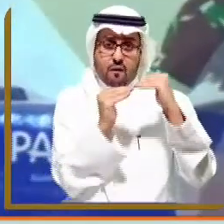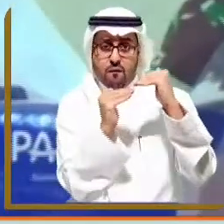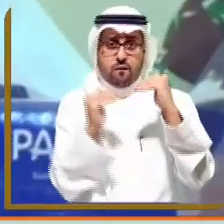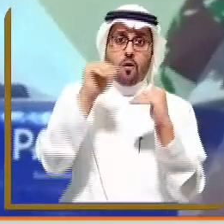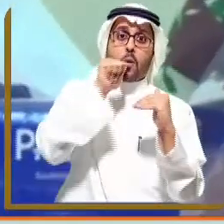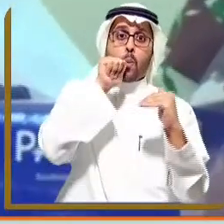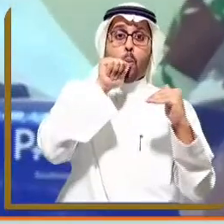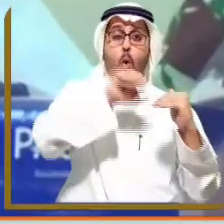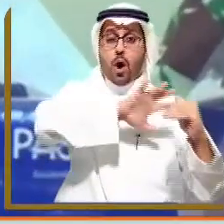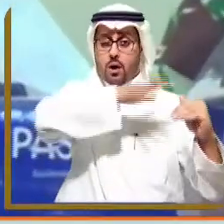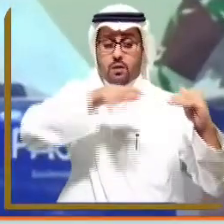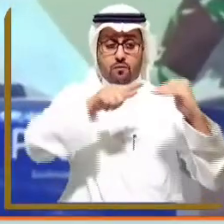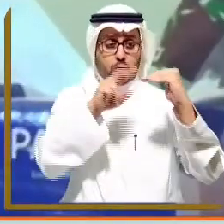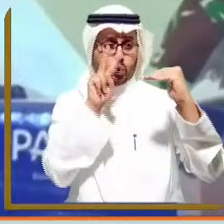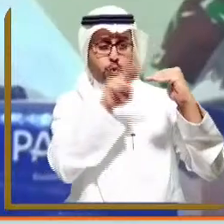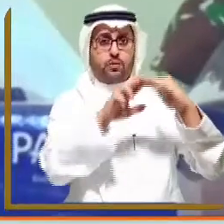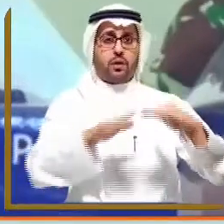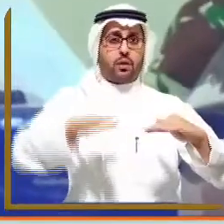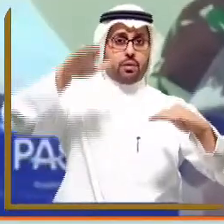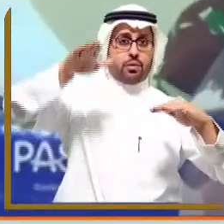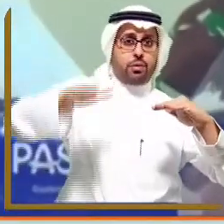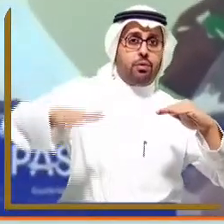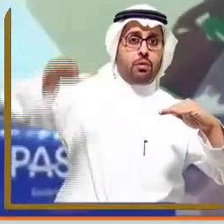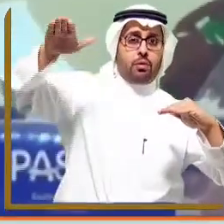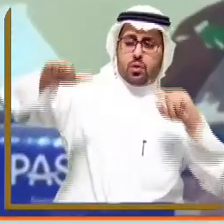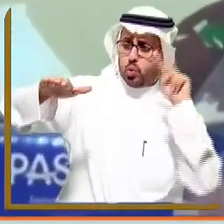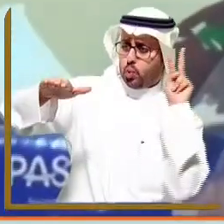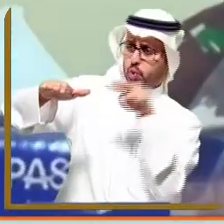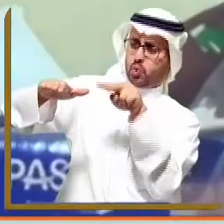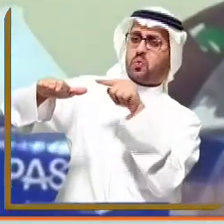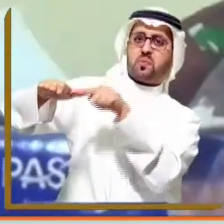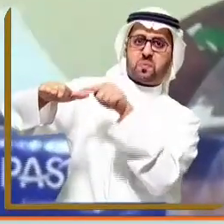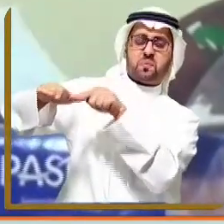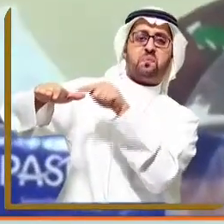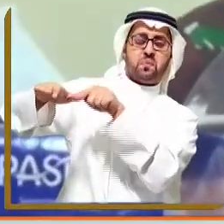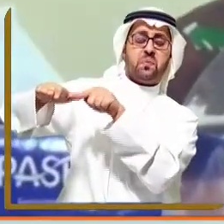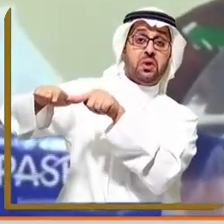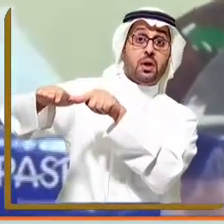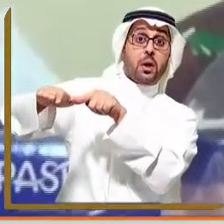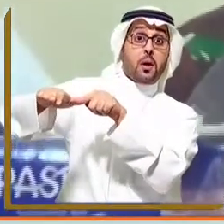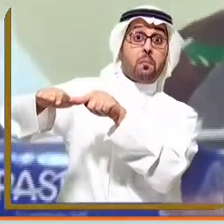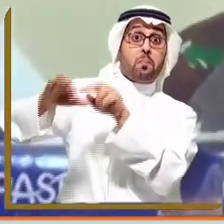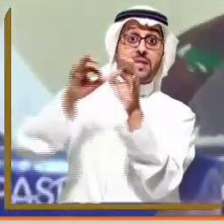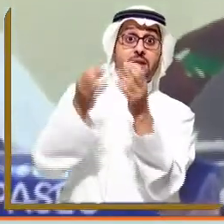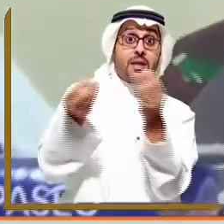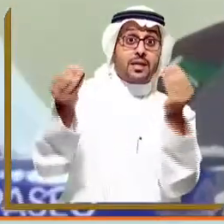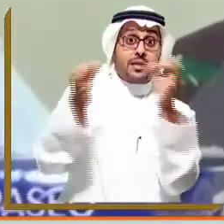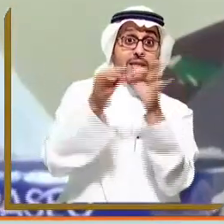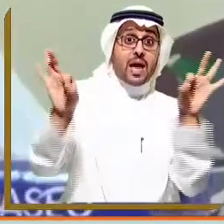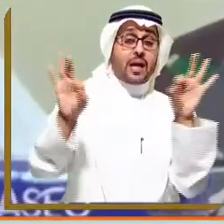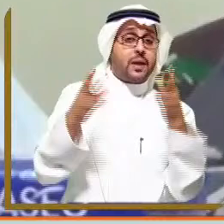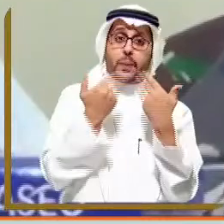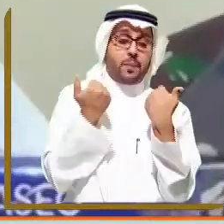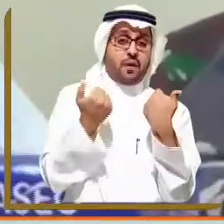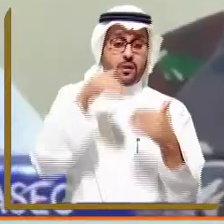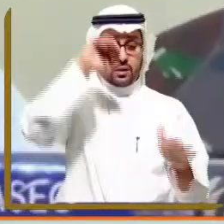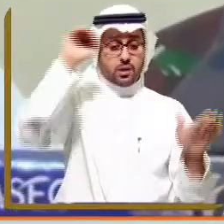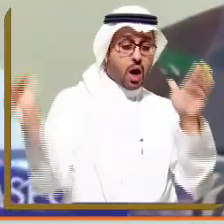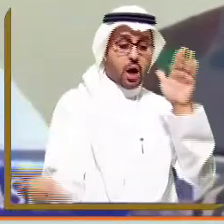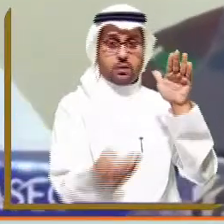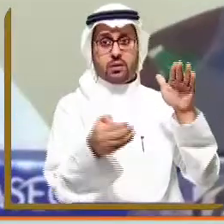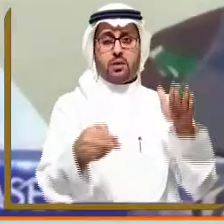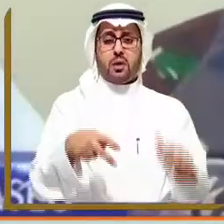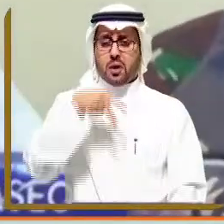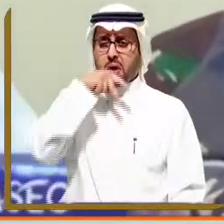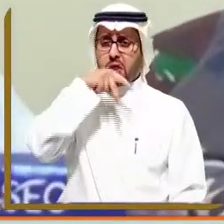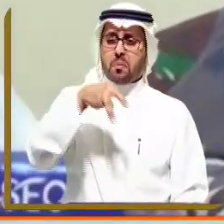الجيش الإندونيسي إن المسح رصد حطام الغواصة المفقودة على عمق 850 متراً